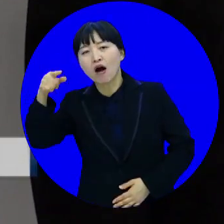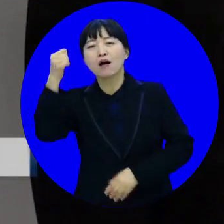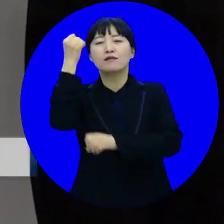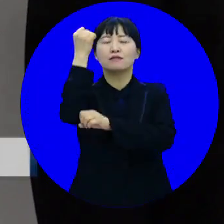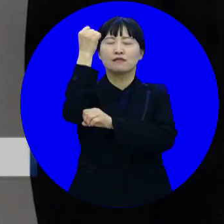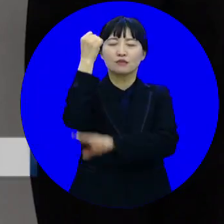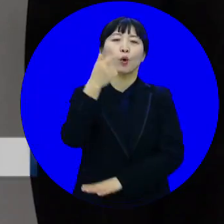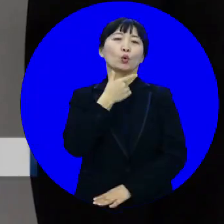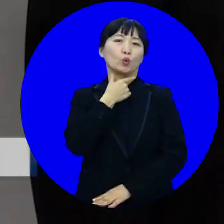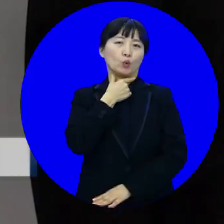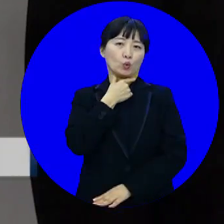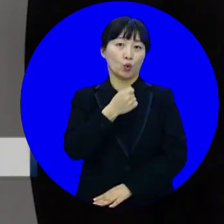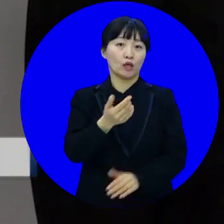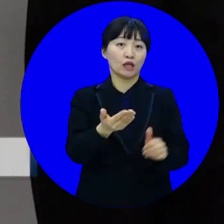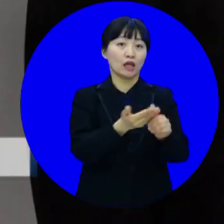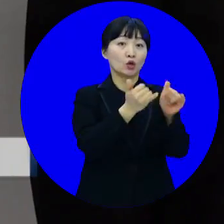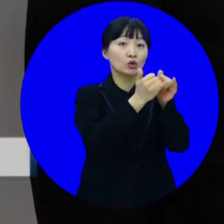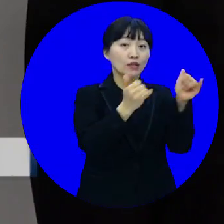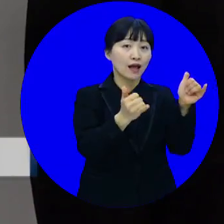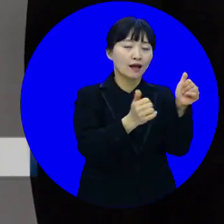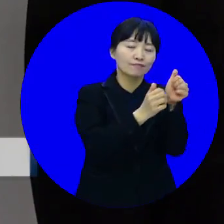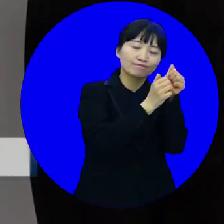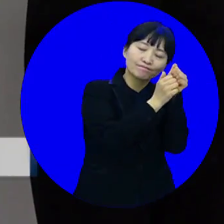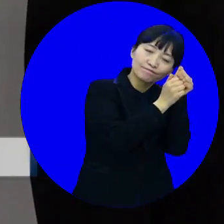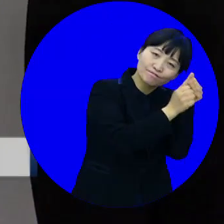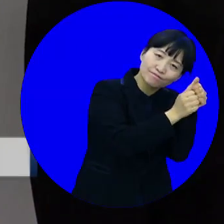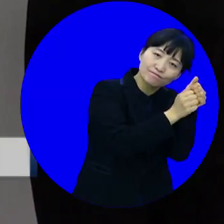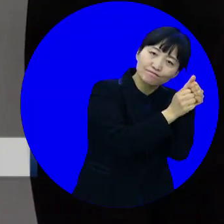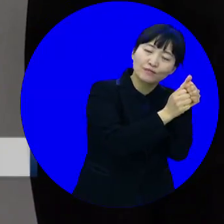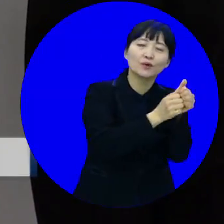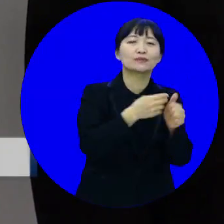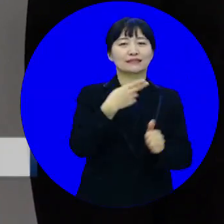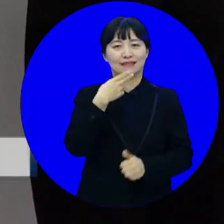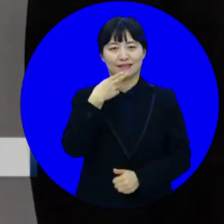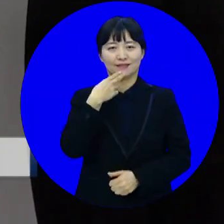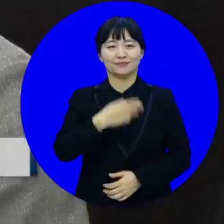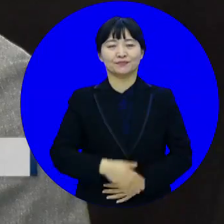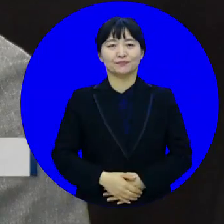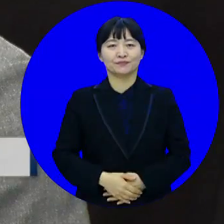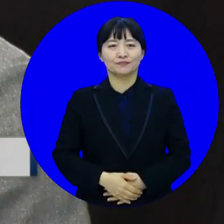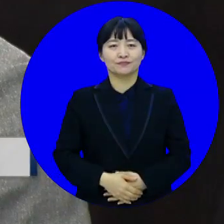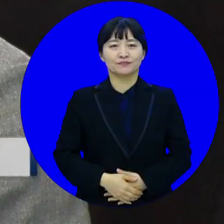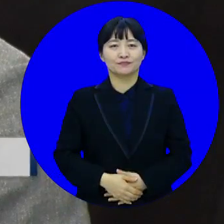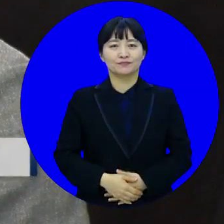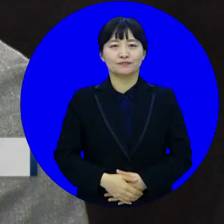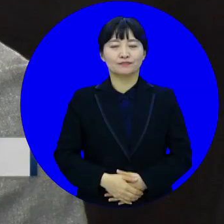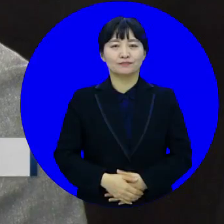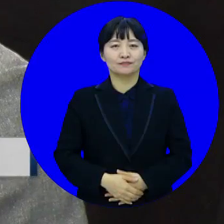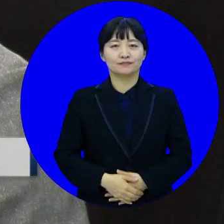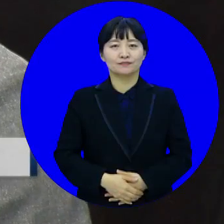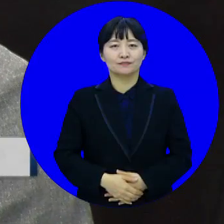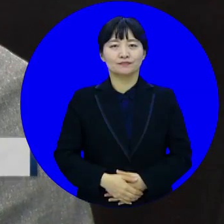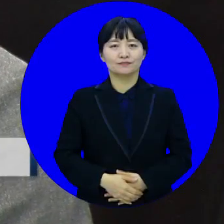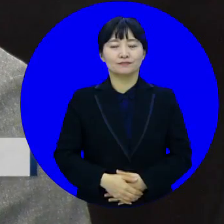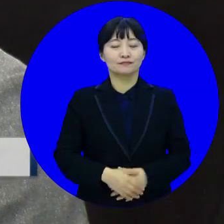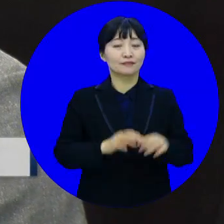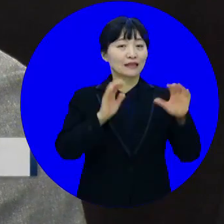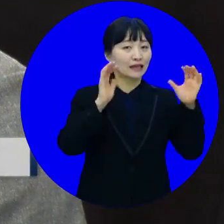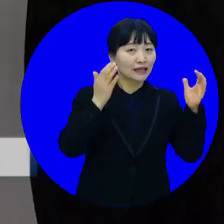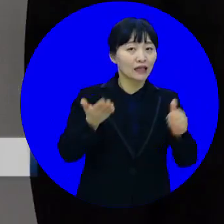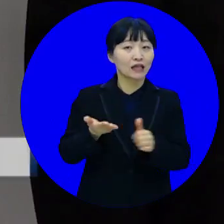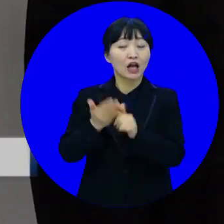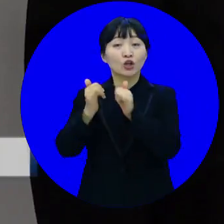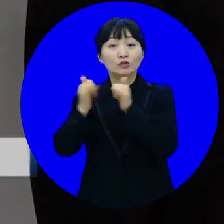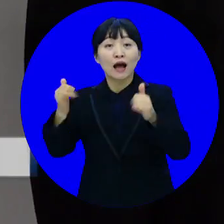배설, 수면 등 기본적인 욕구를 양육자에 의지할 수밖에 없습니다. 근데 통상